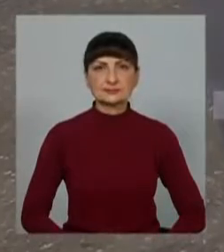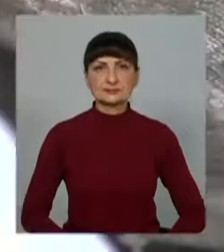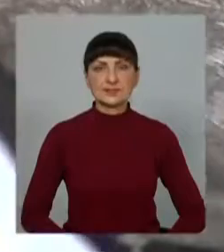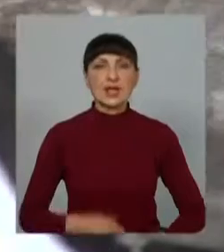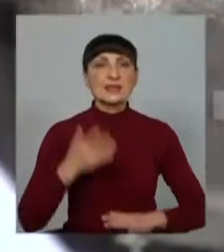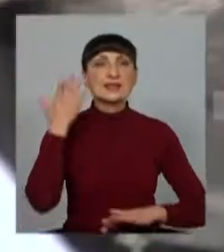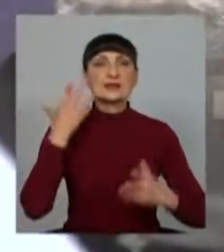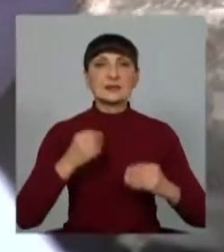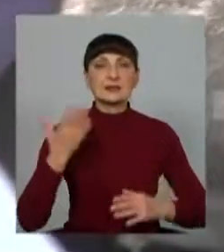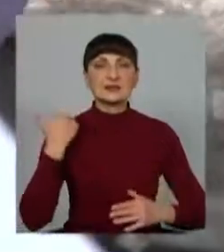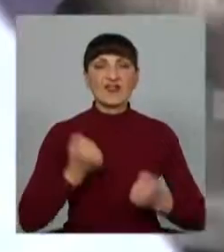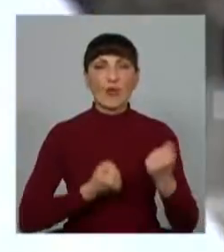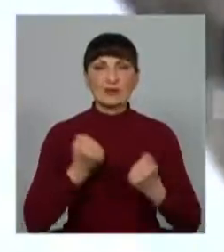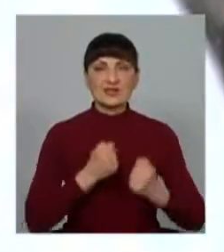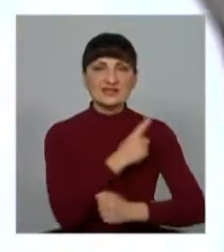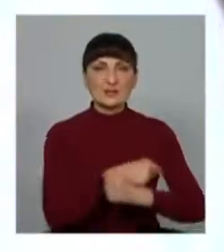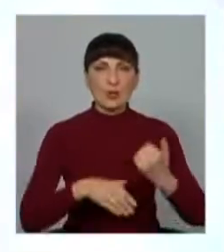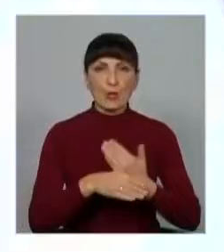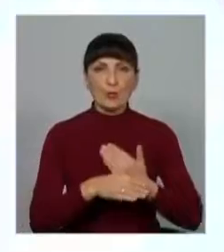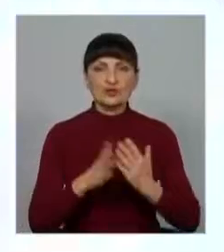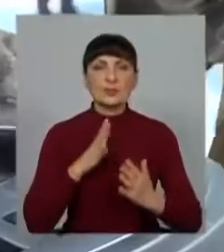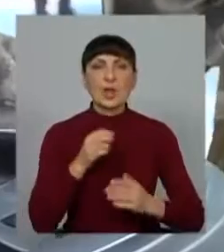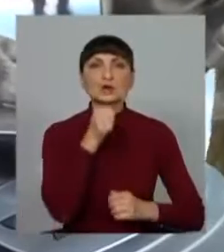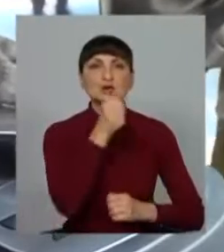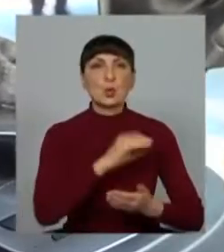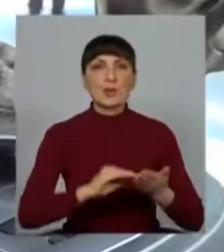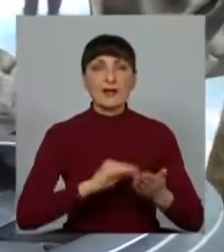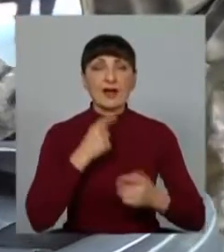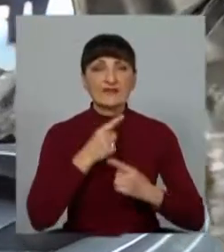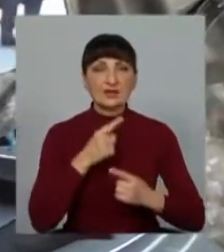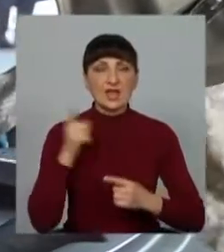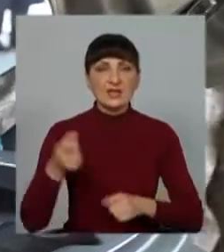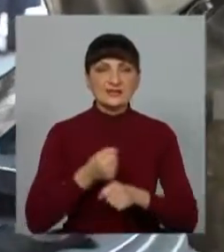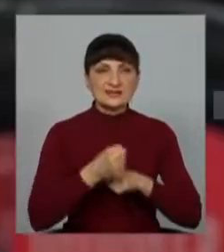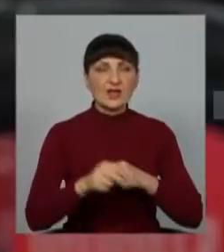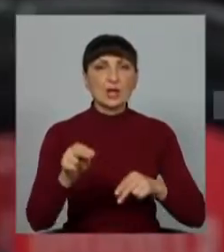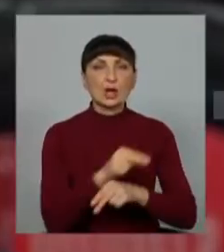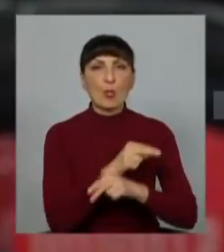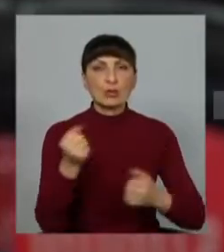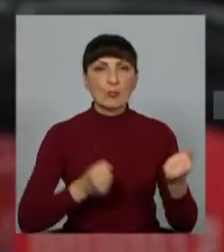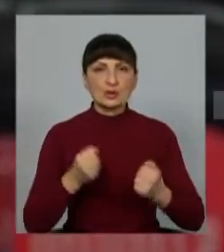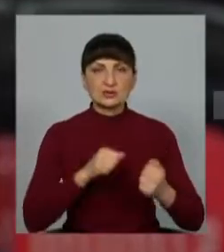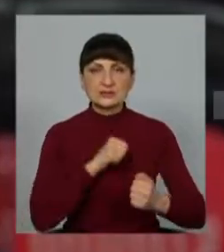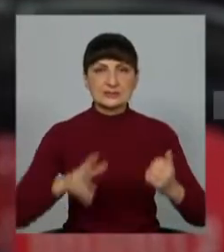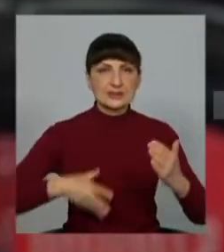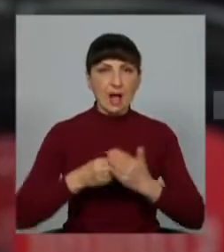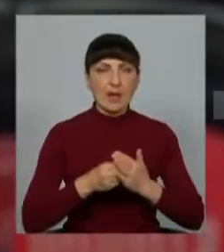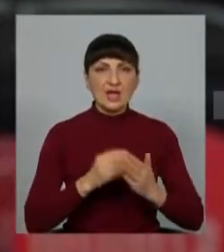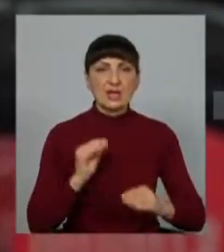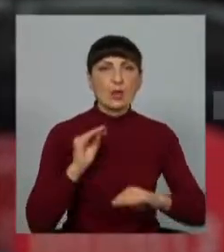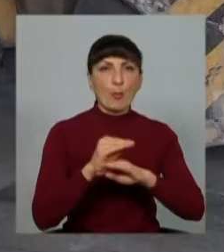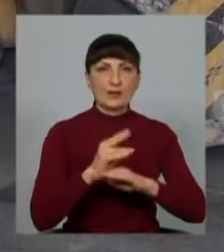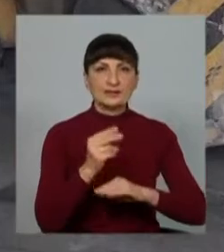Напомню, несколько дней назад водители скорой помощи обратились к журналистам. Они заявили, что их заставляют ремонтировать автомобили и не выплачивают